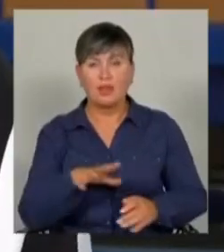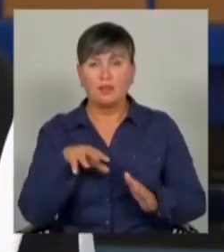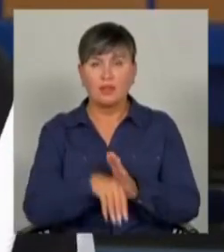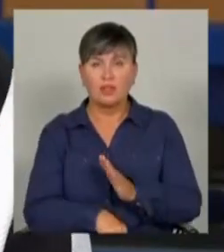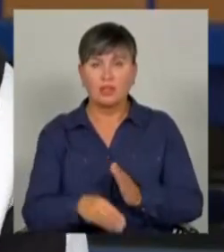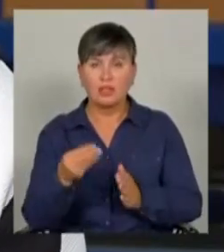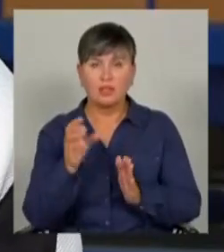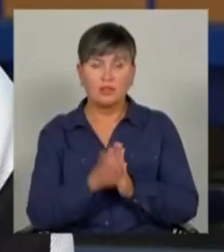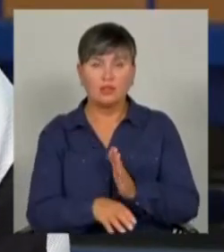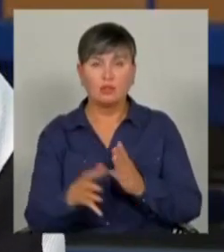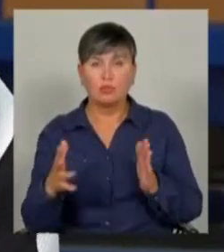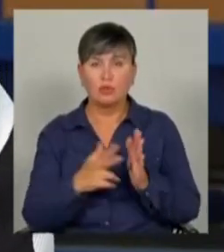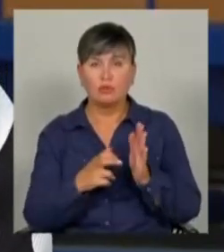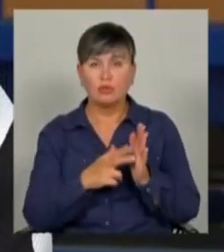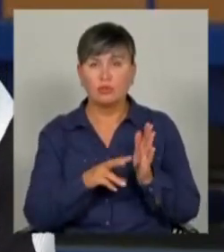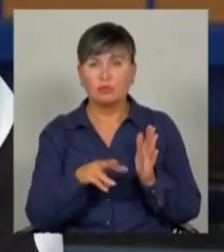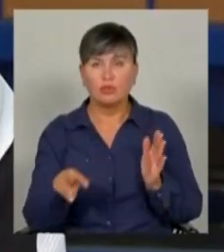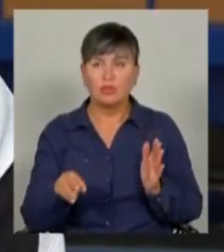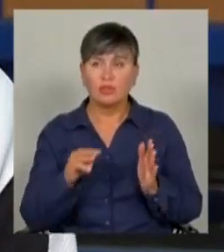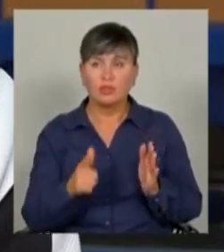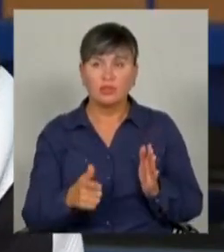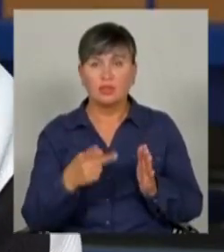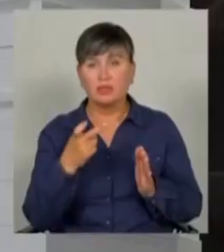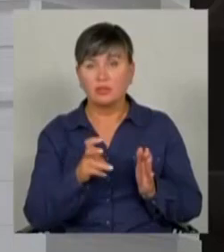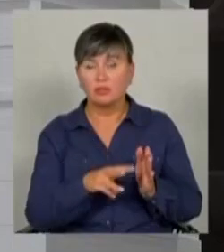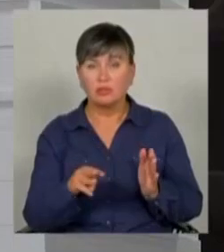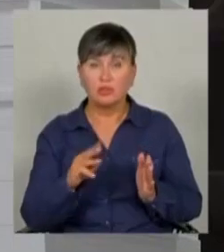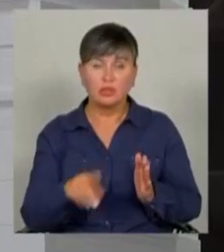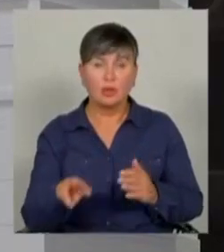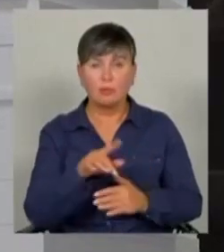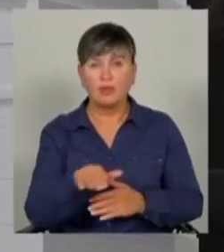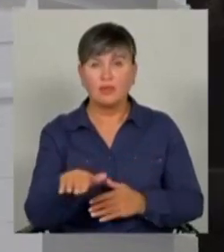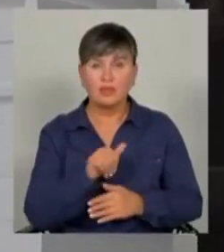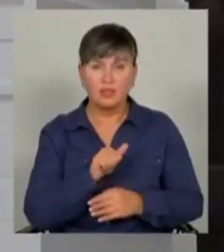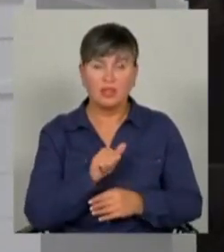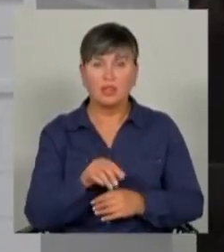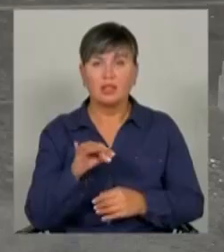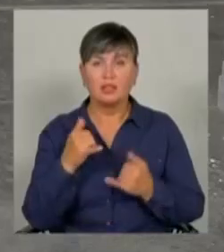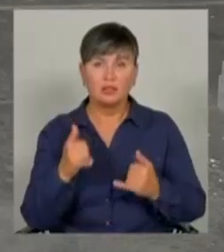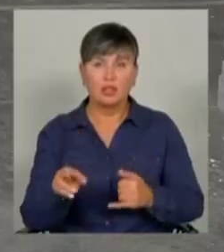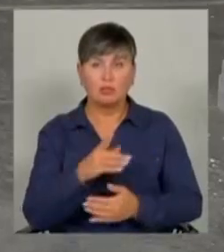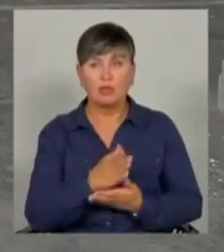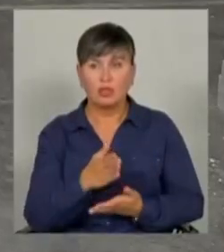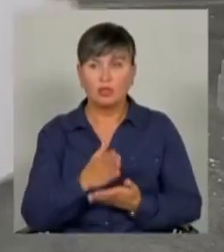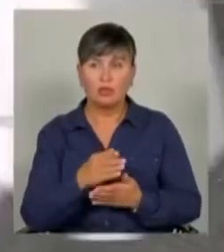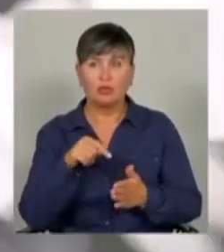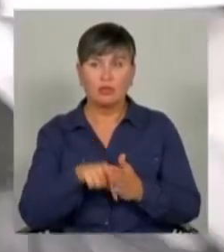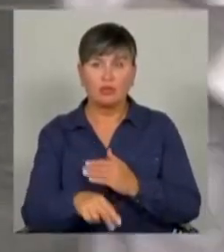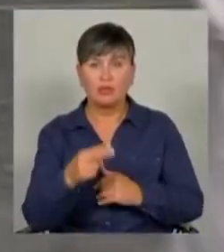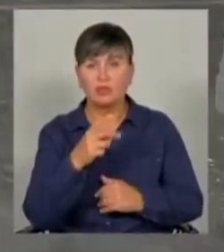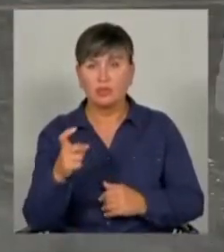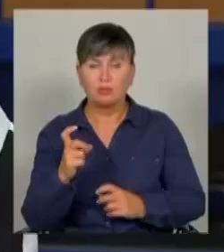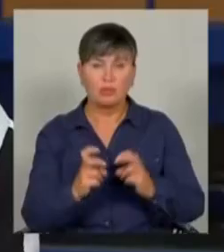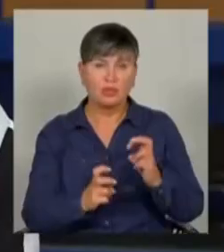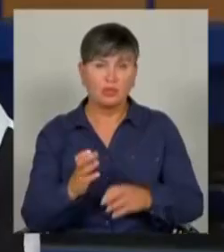Вложили инвестиции более 800 миллионов тенге, 200 миллионов тенге мы взяли займ. Сейчас мы находимся именно в цехе